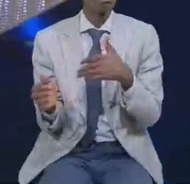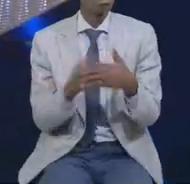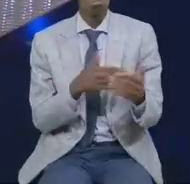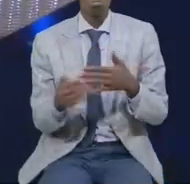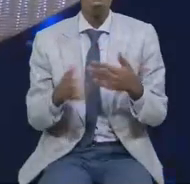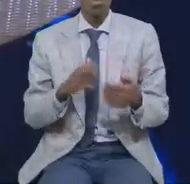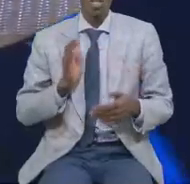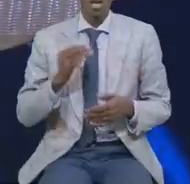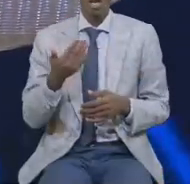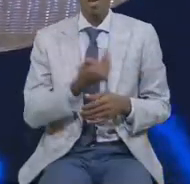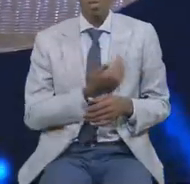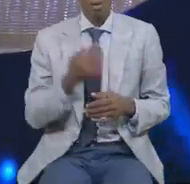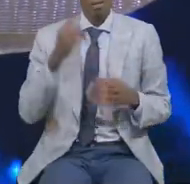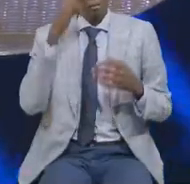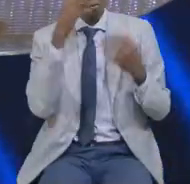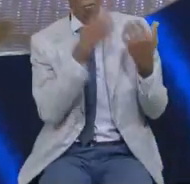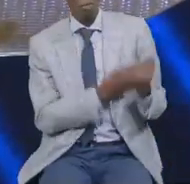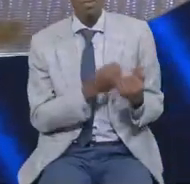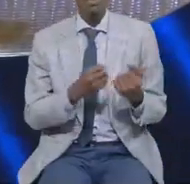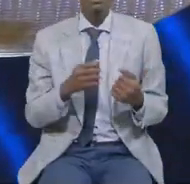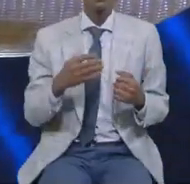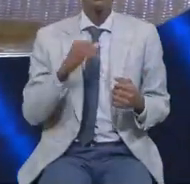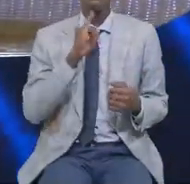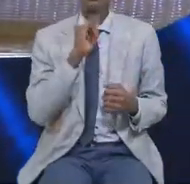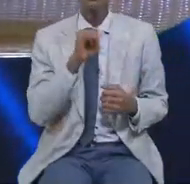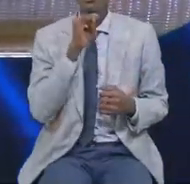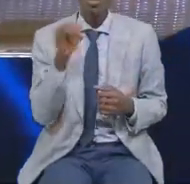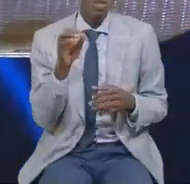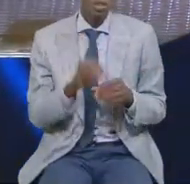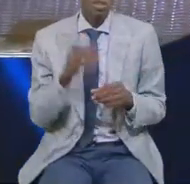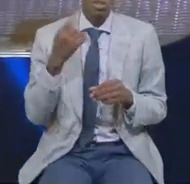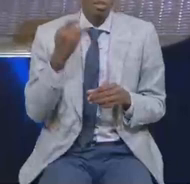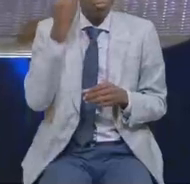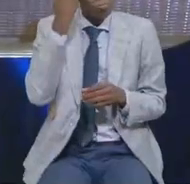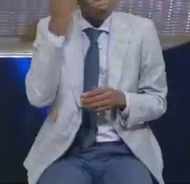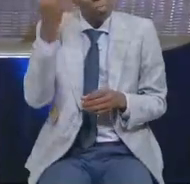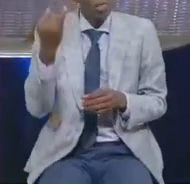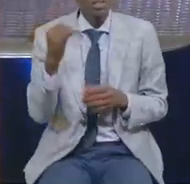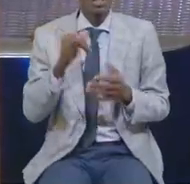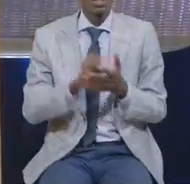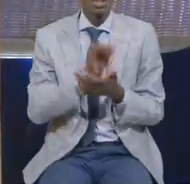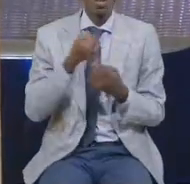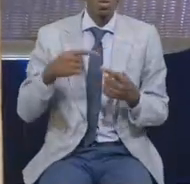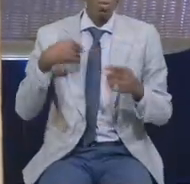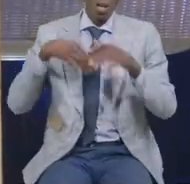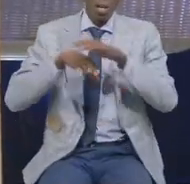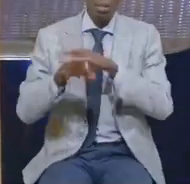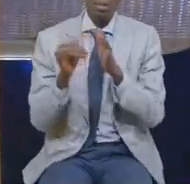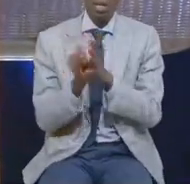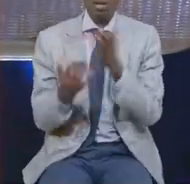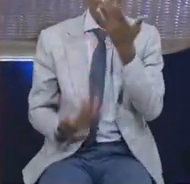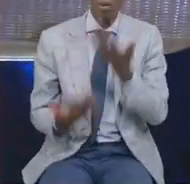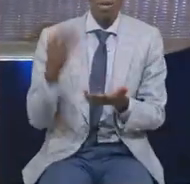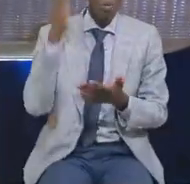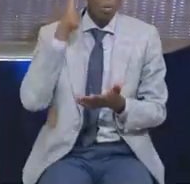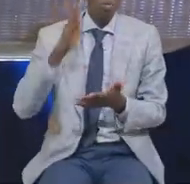notre confiance ne se repose pas sur les suggestions arrivées dans le feu là-bas, que le feu là va